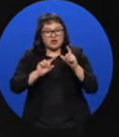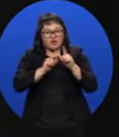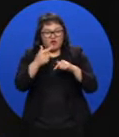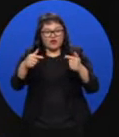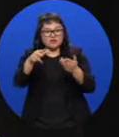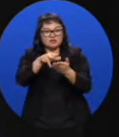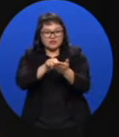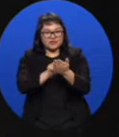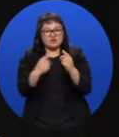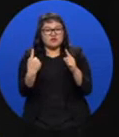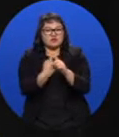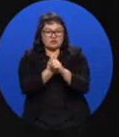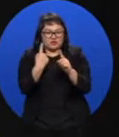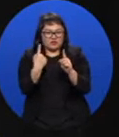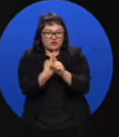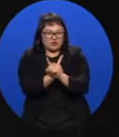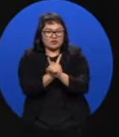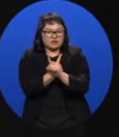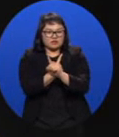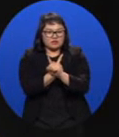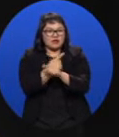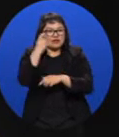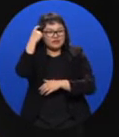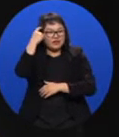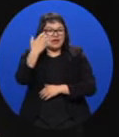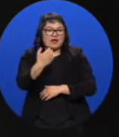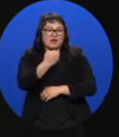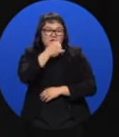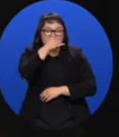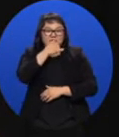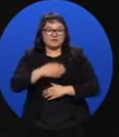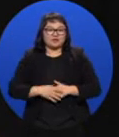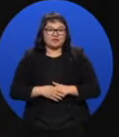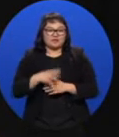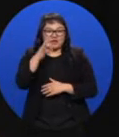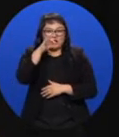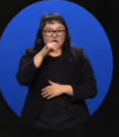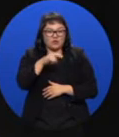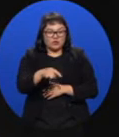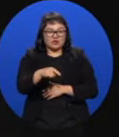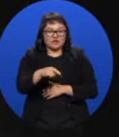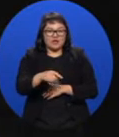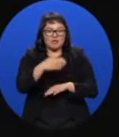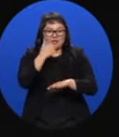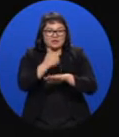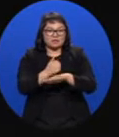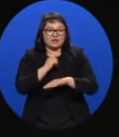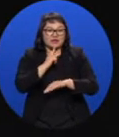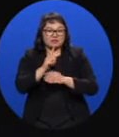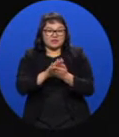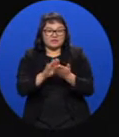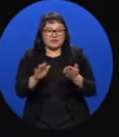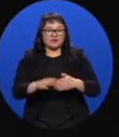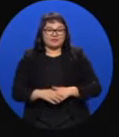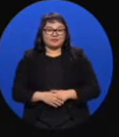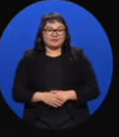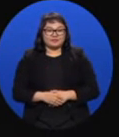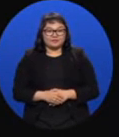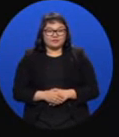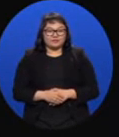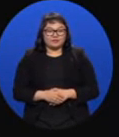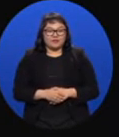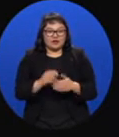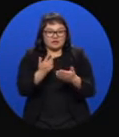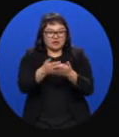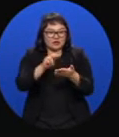문제들을 보완해 나가야 될 것이 아니냐 하는 생각을 갖고 있습니다. 네, 위성곤 후보께 드리는 마지막 1분 발언입니다. 예,